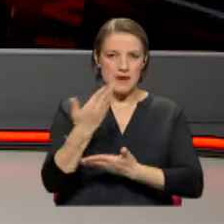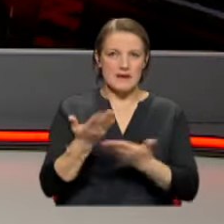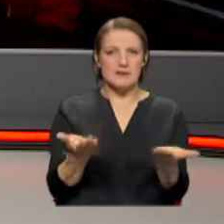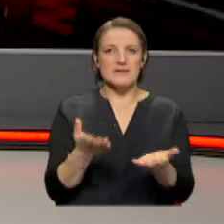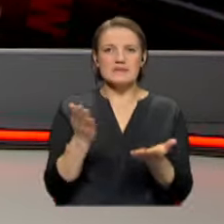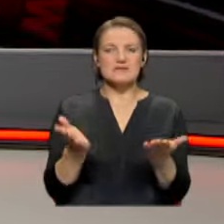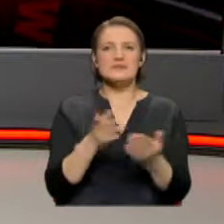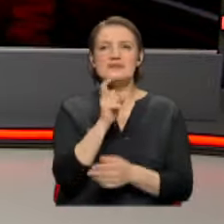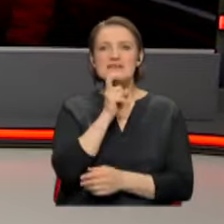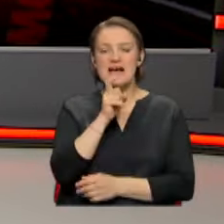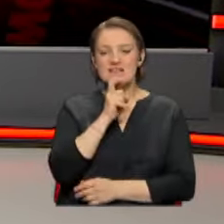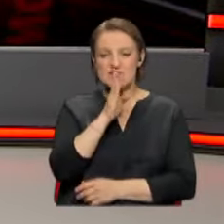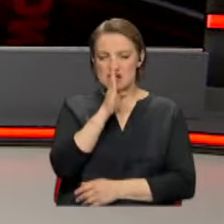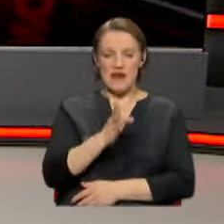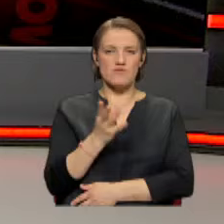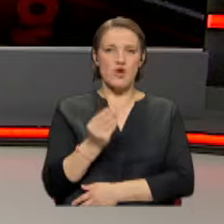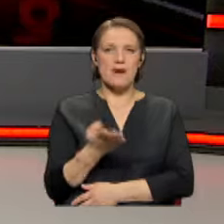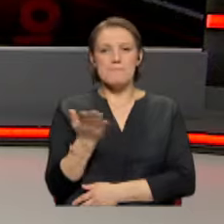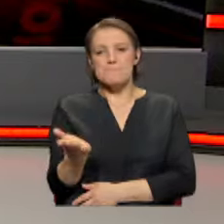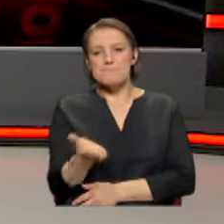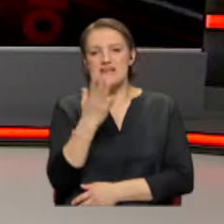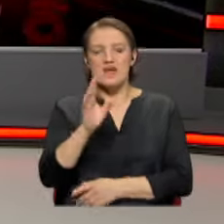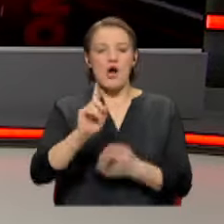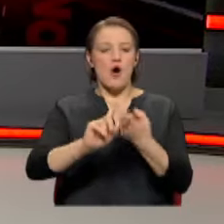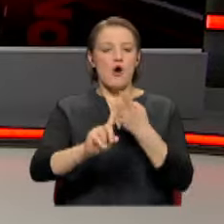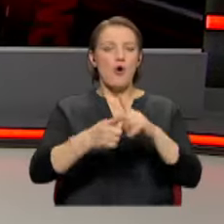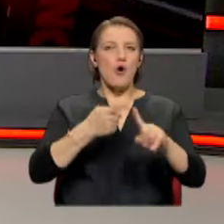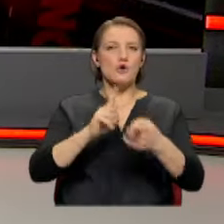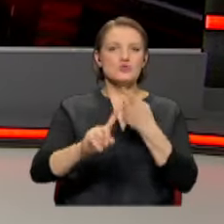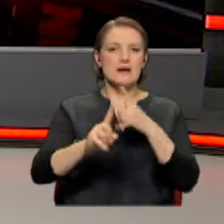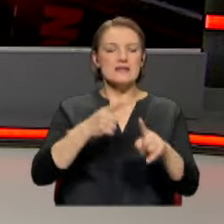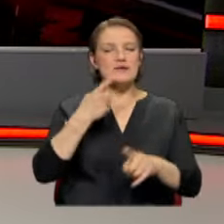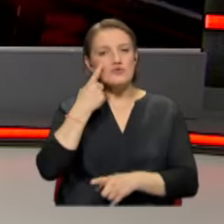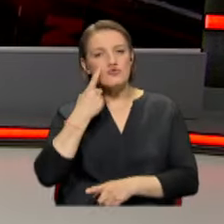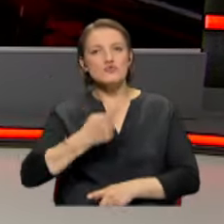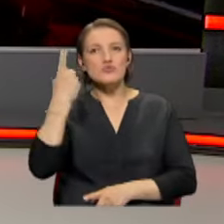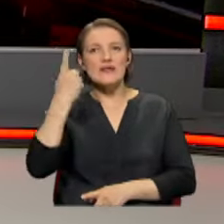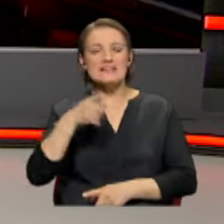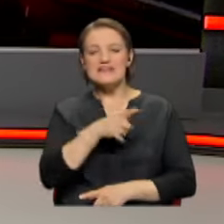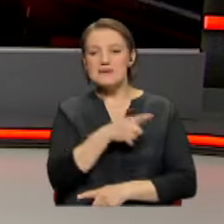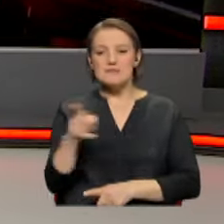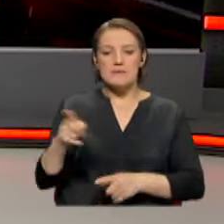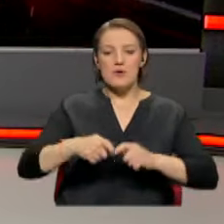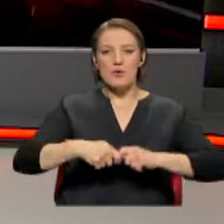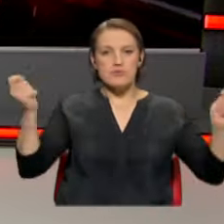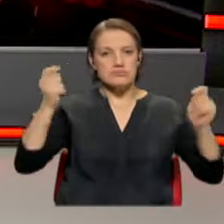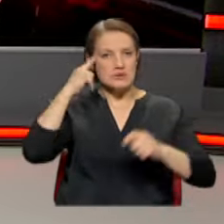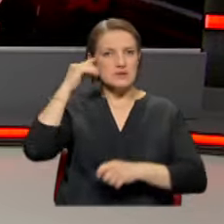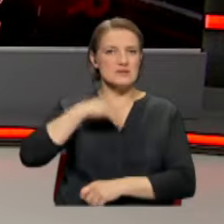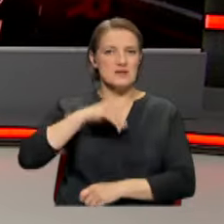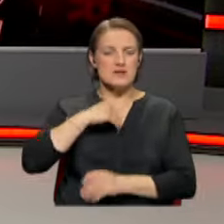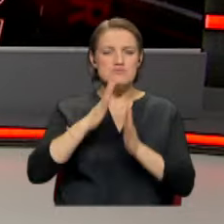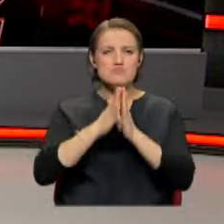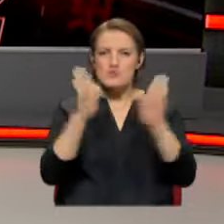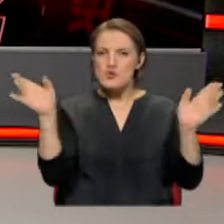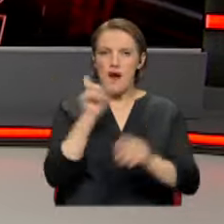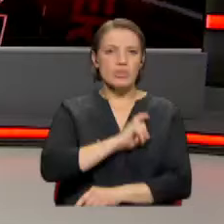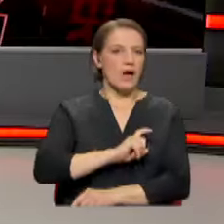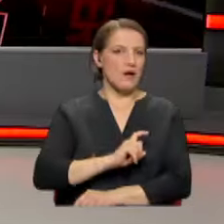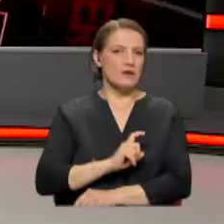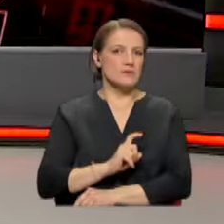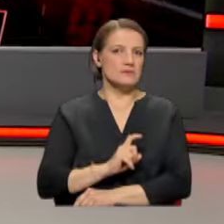daha ötesi yanlış tarafta bulunmak mesela osmanlıyla Cumhuriyeti birbirinden kopuk sanmak büyük